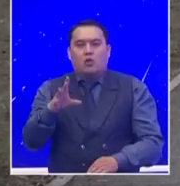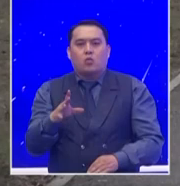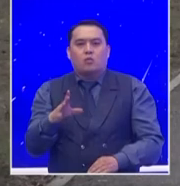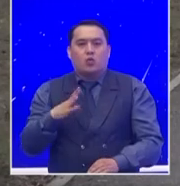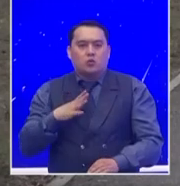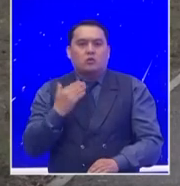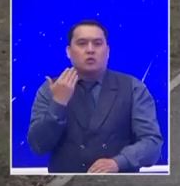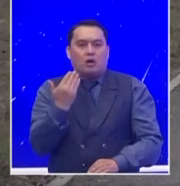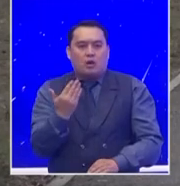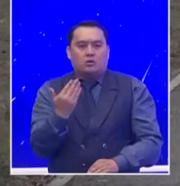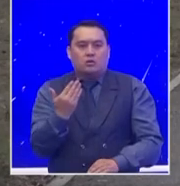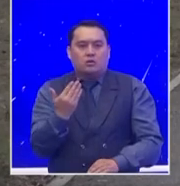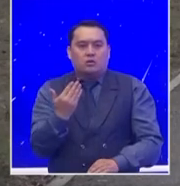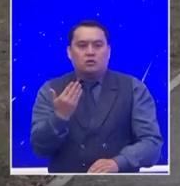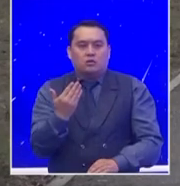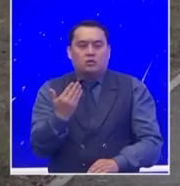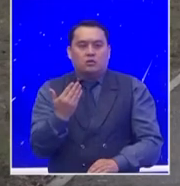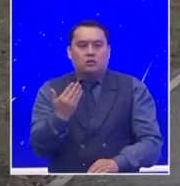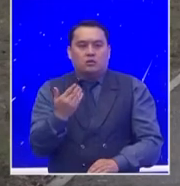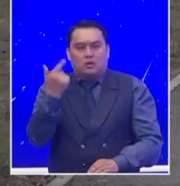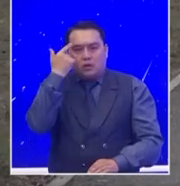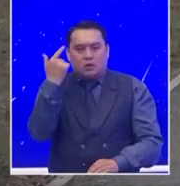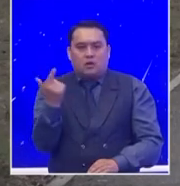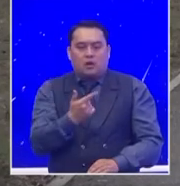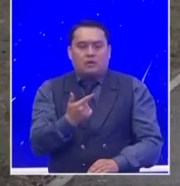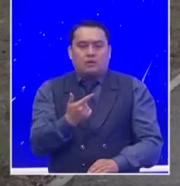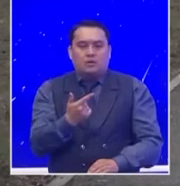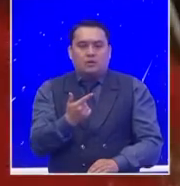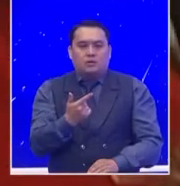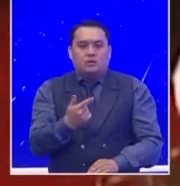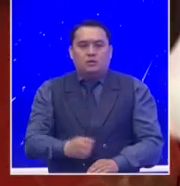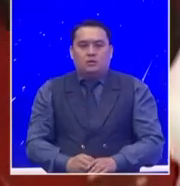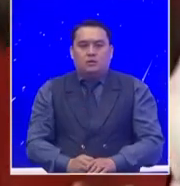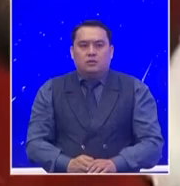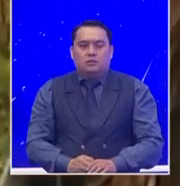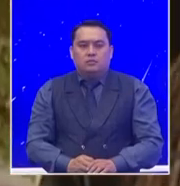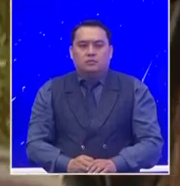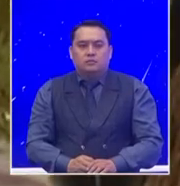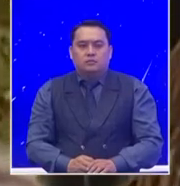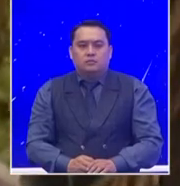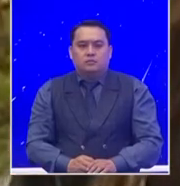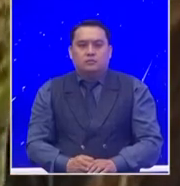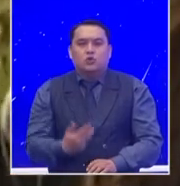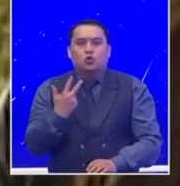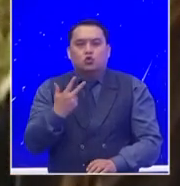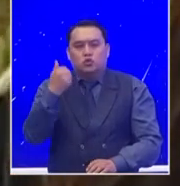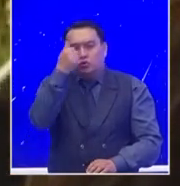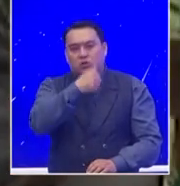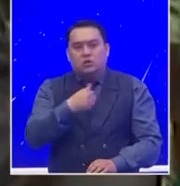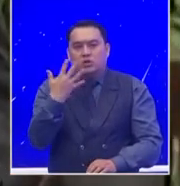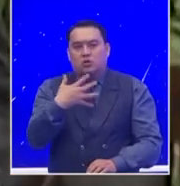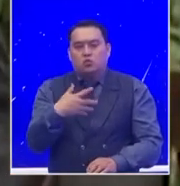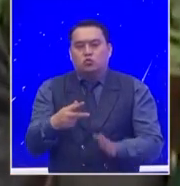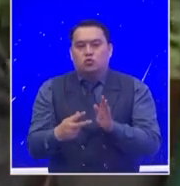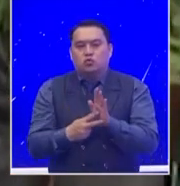болып саналуы, ол енді өзінің біліктілігі, өзінің жетістігі. Белгілі ғалым 2003 жылы 53 жасында көз